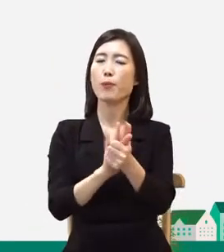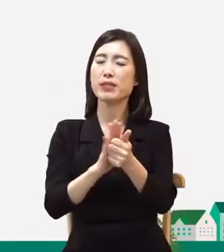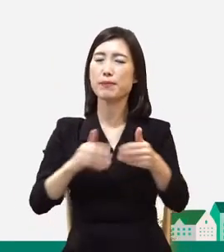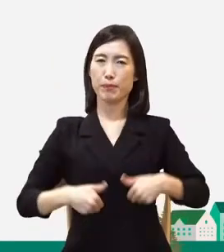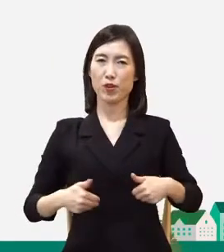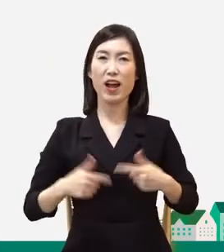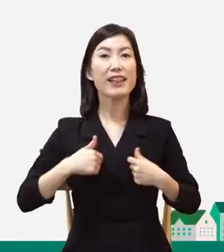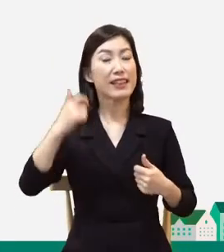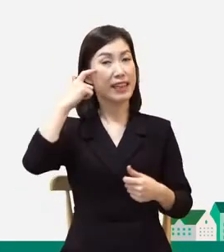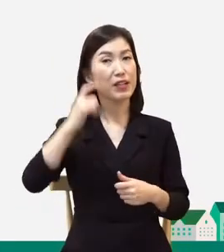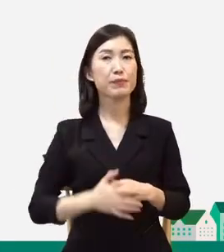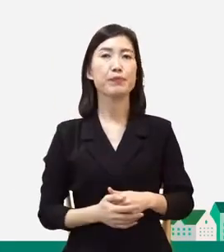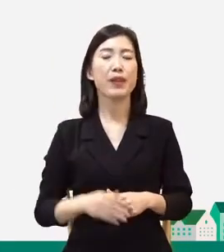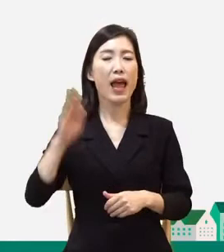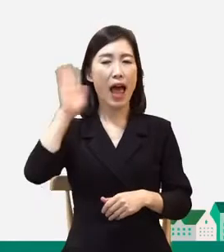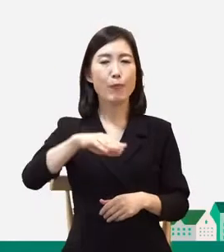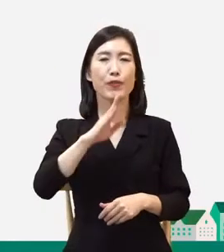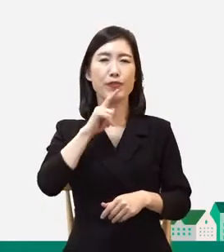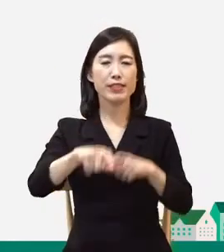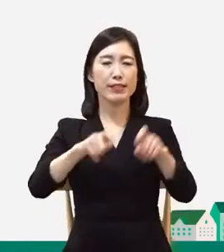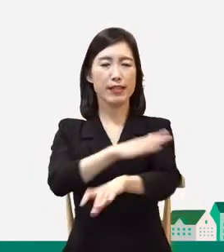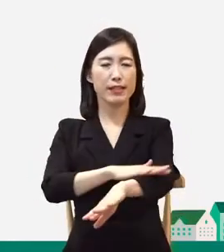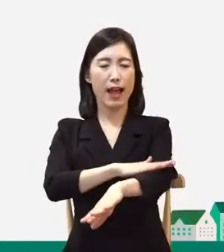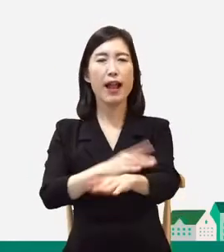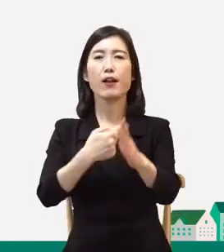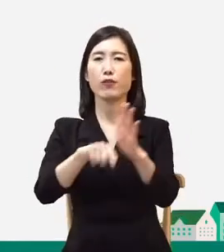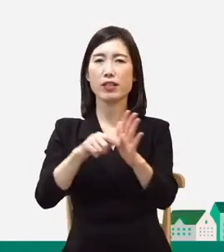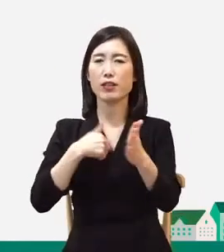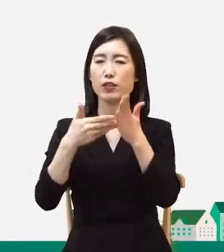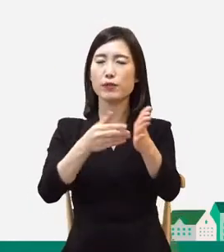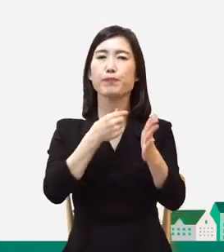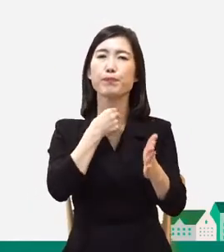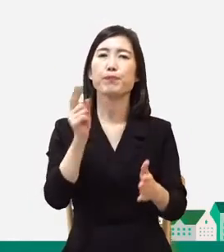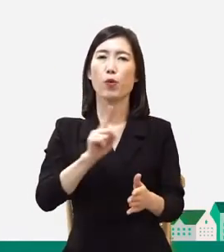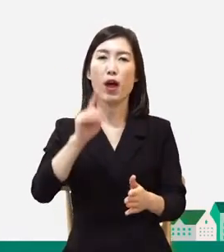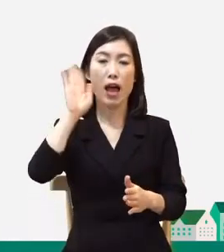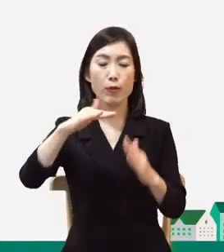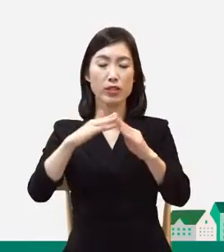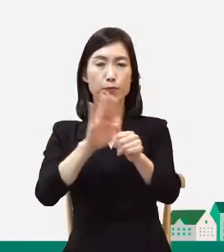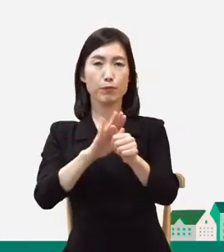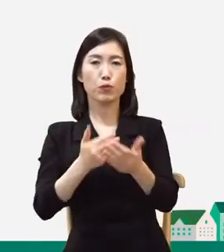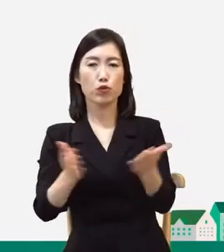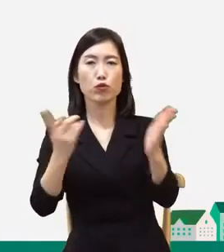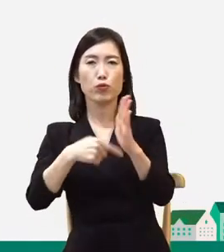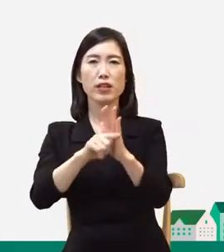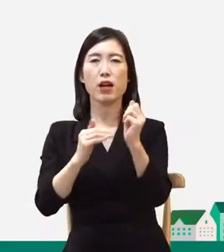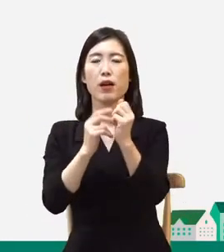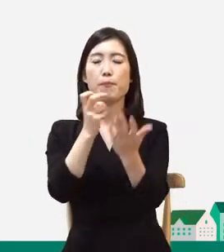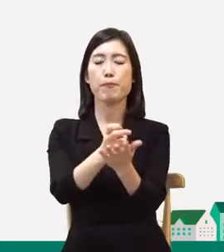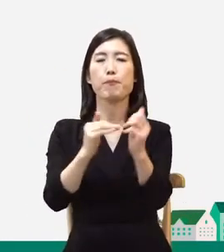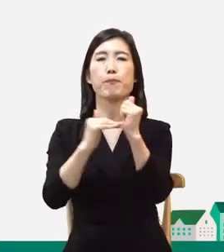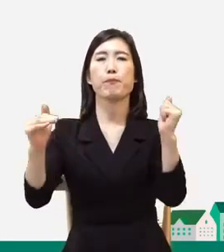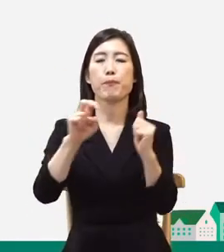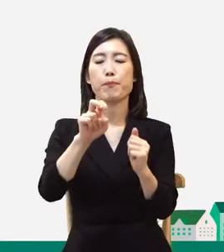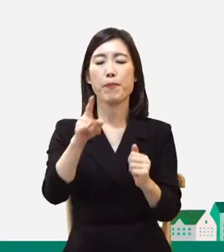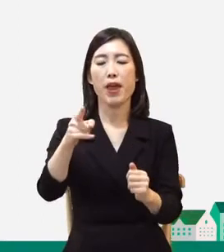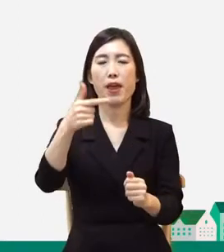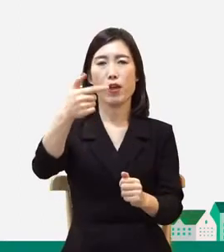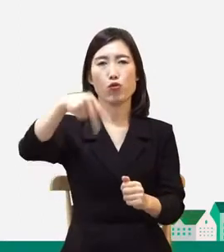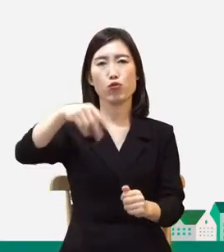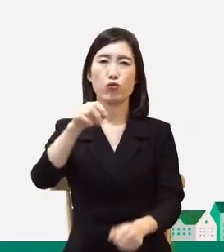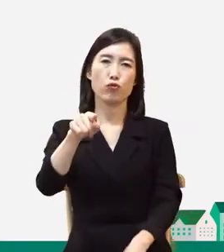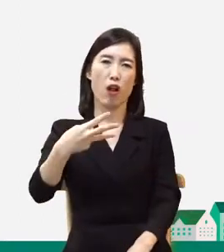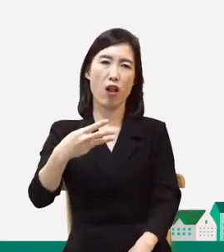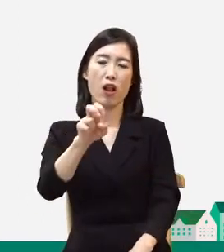지원주택 서비스 실천 제고를 위한 과제입니다. 지원주택 서비스 매뉴얼 제작이 필요합니다. 지원주택과